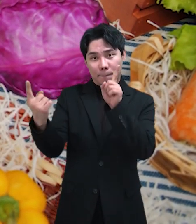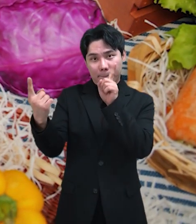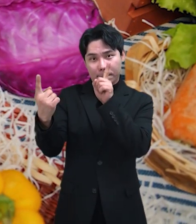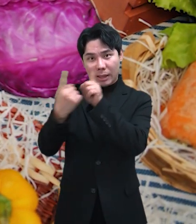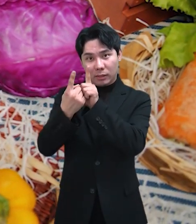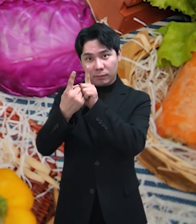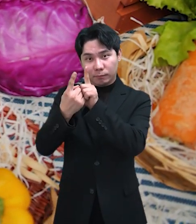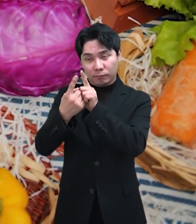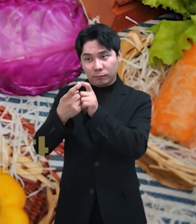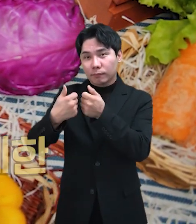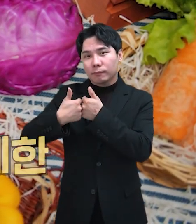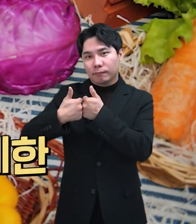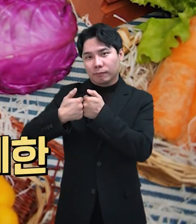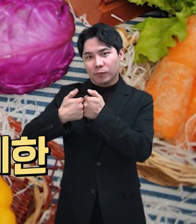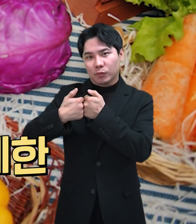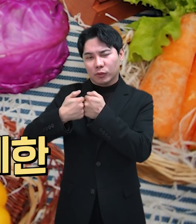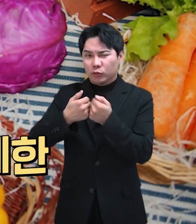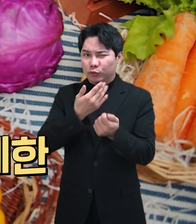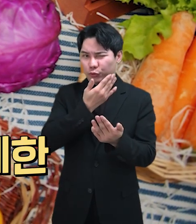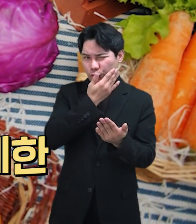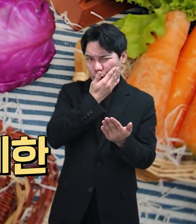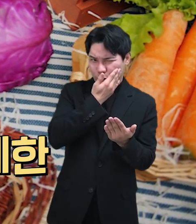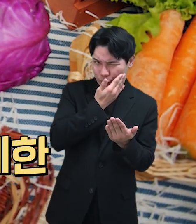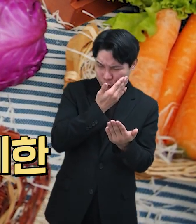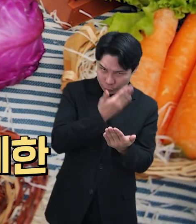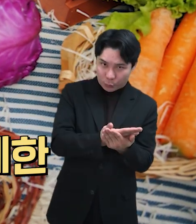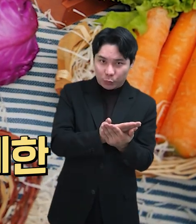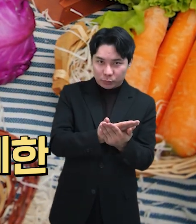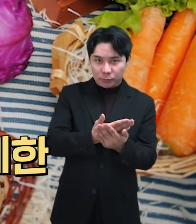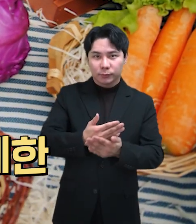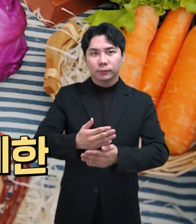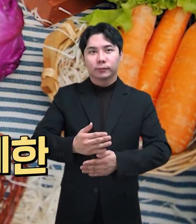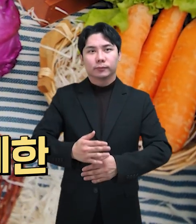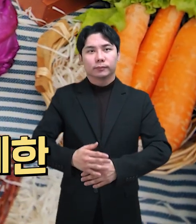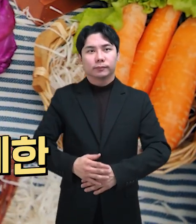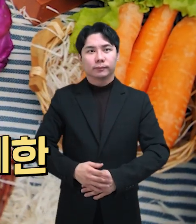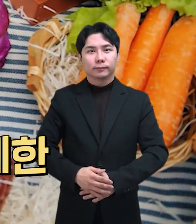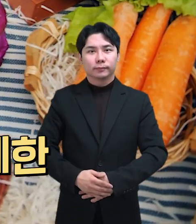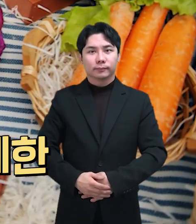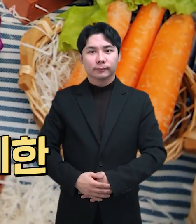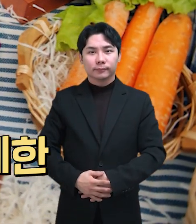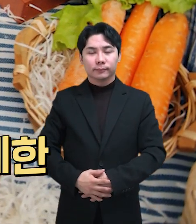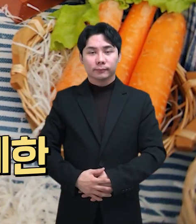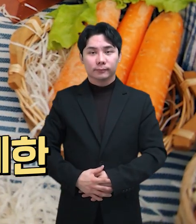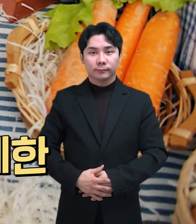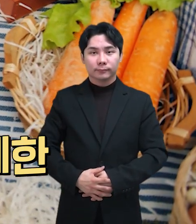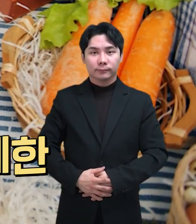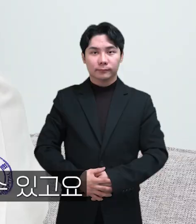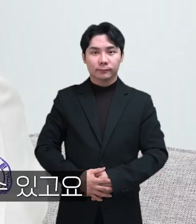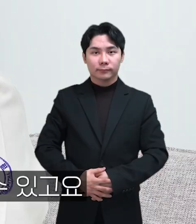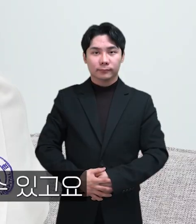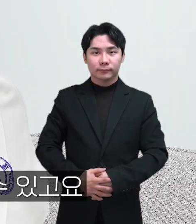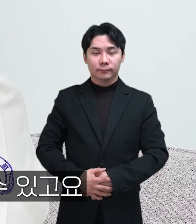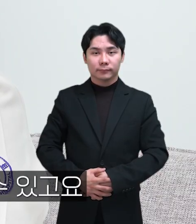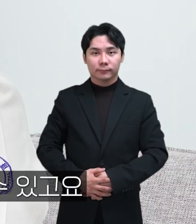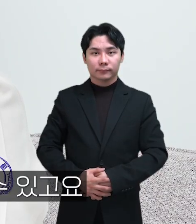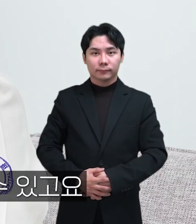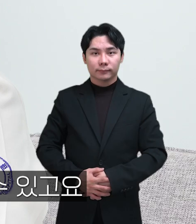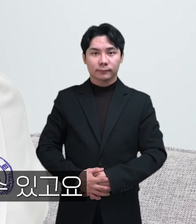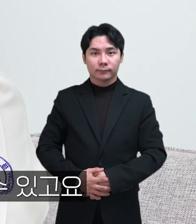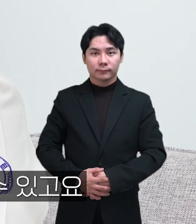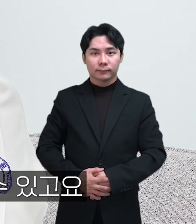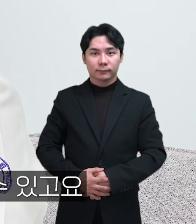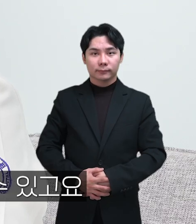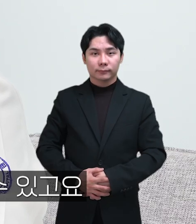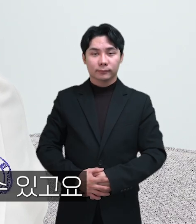높은 분들은 칼륨이 많이 섭취되어 있는 그런 야채나 과일을 조금 제한해서 드시는 것이 중요합니다.